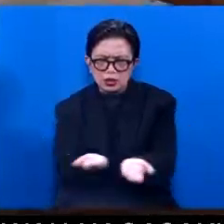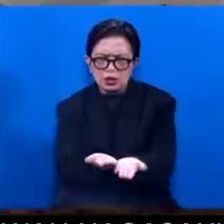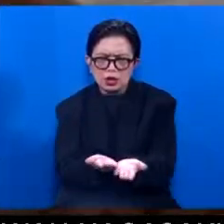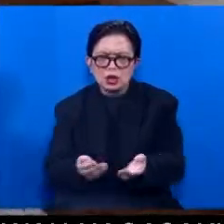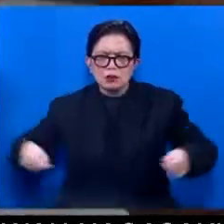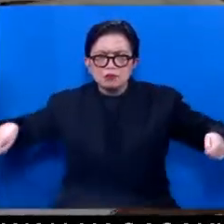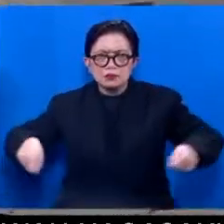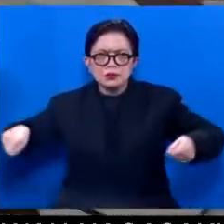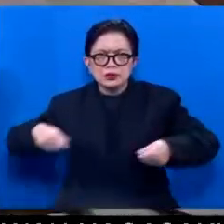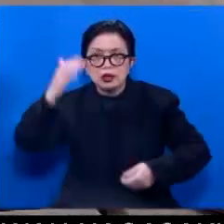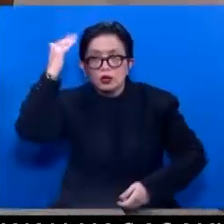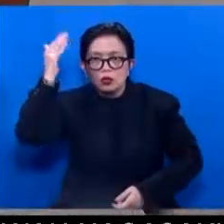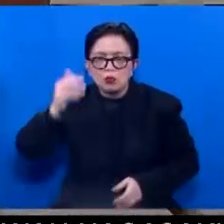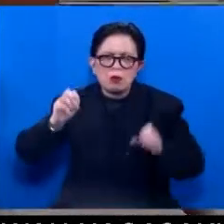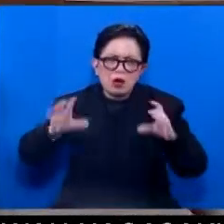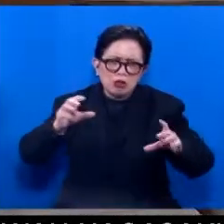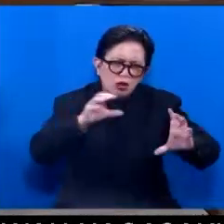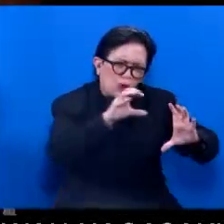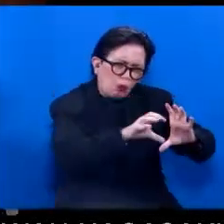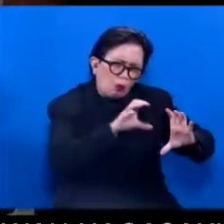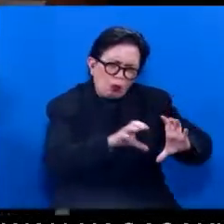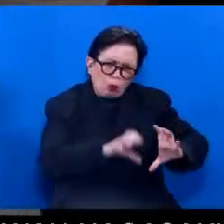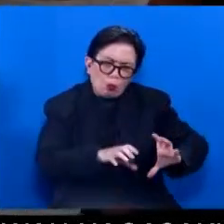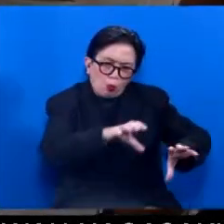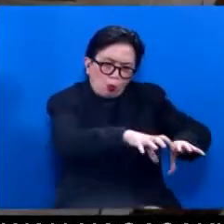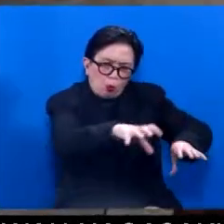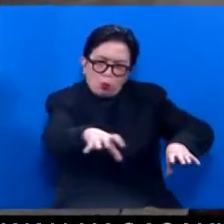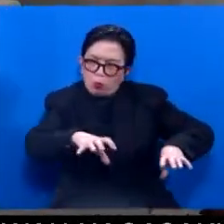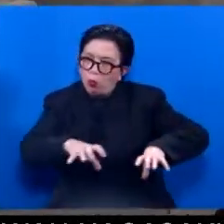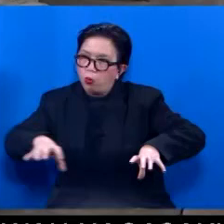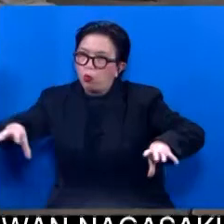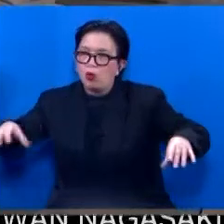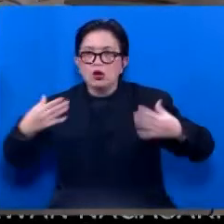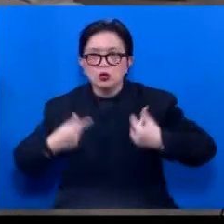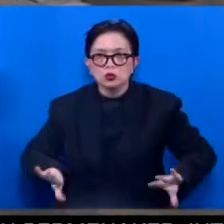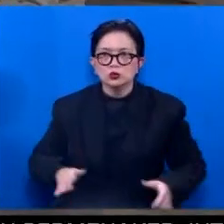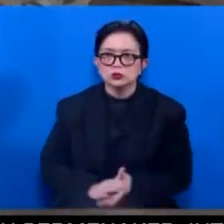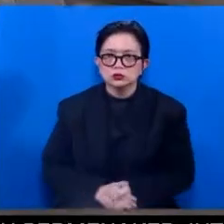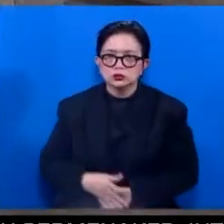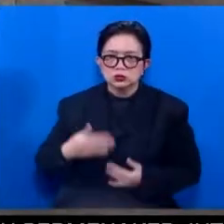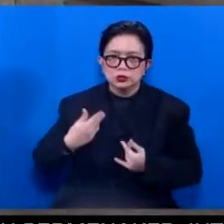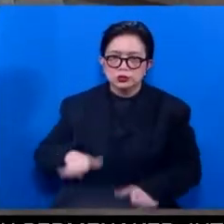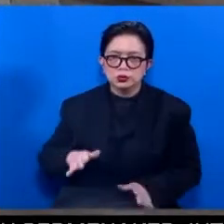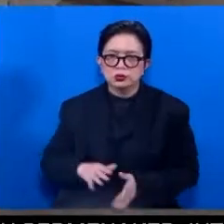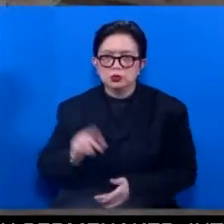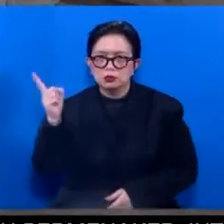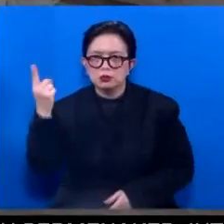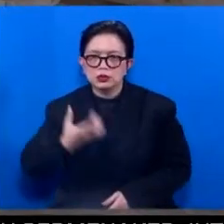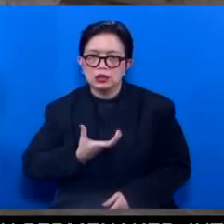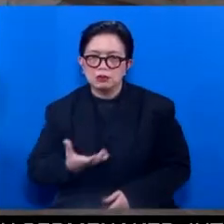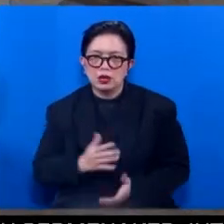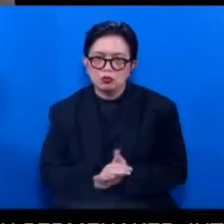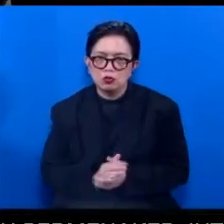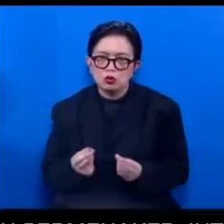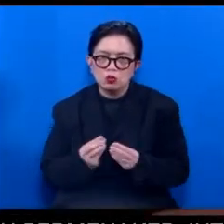2021. FN, distributor PT SC, justru menyesalkan keputusan pemerintah menyeragamkan harga minyak goreng yang